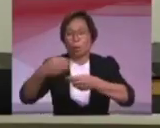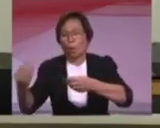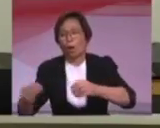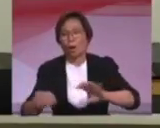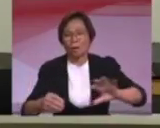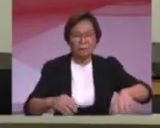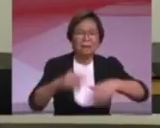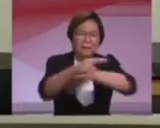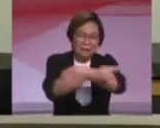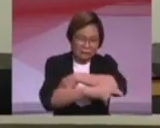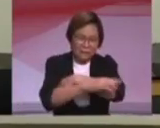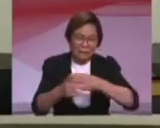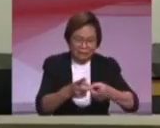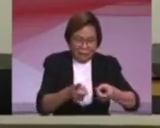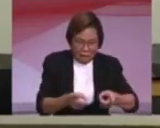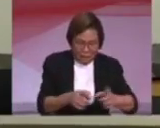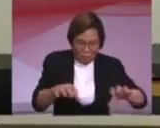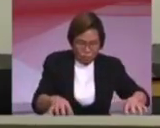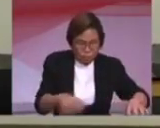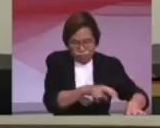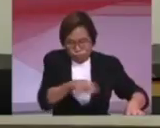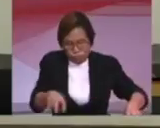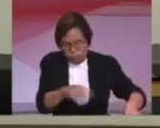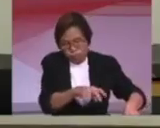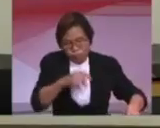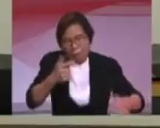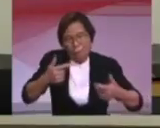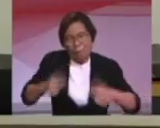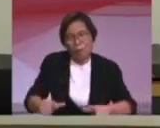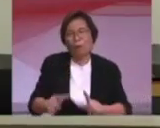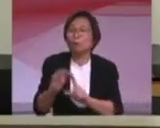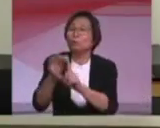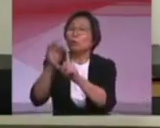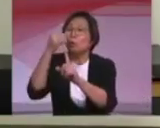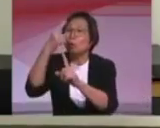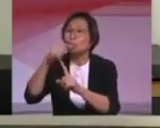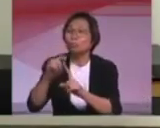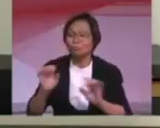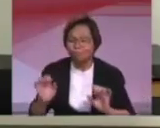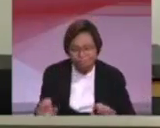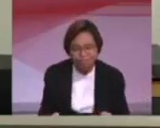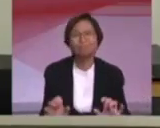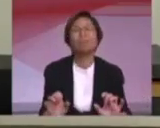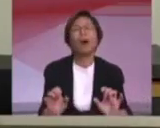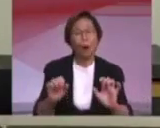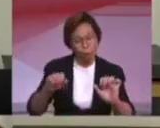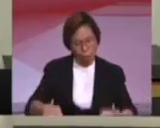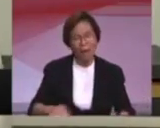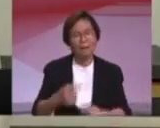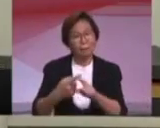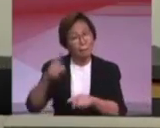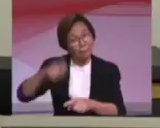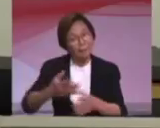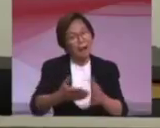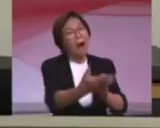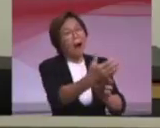merentasi negeri dan daerah adalah tidak dibenarkan kecuali bagi kes-kes kecemasan dan perlu mendapat kebenaran